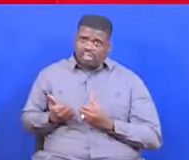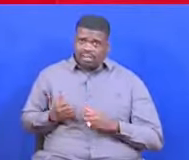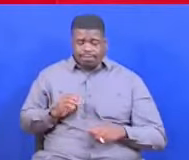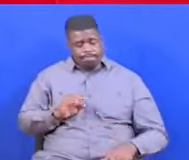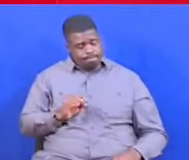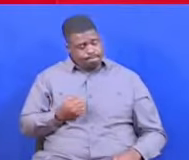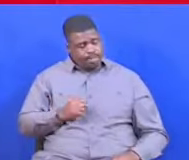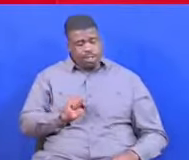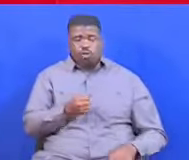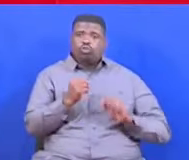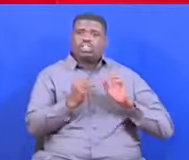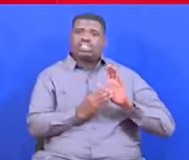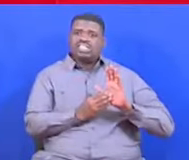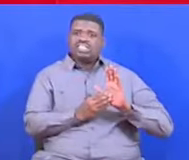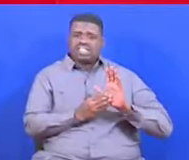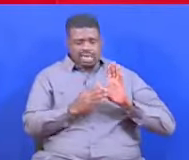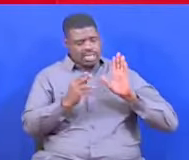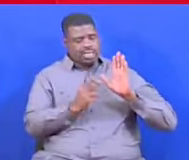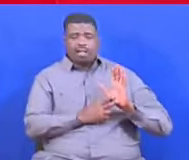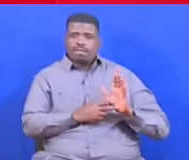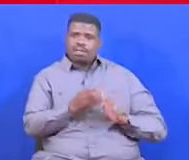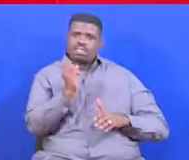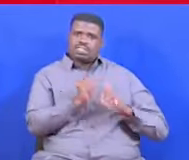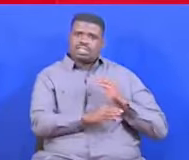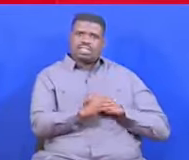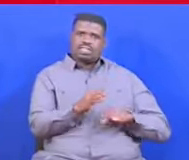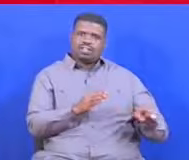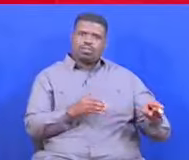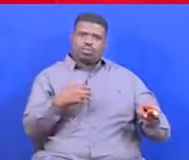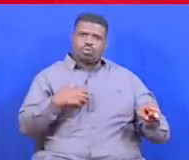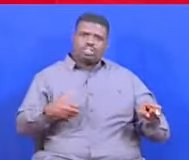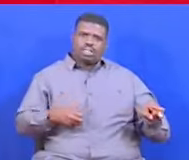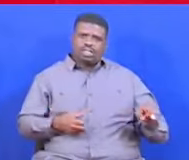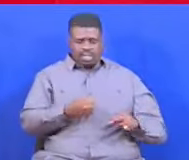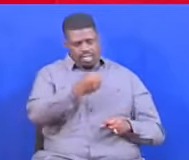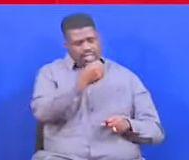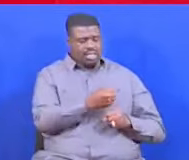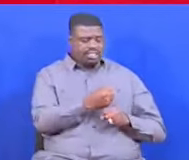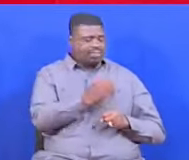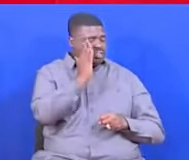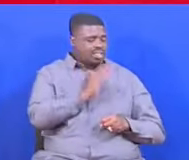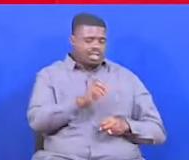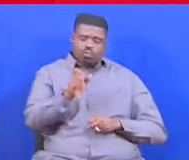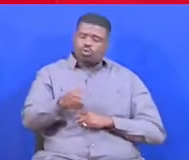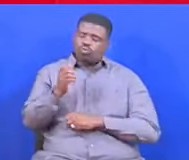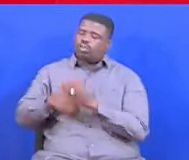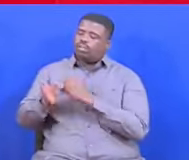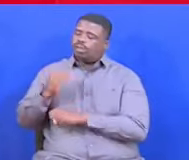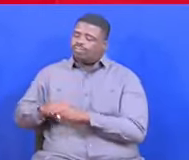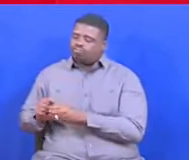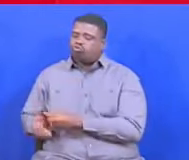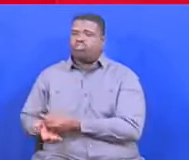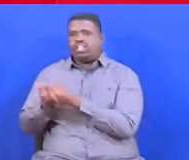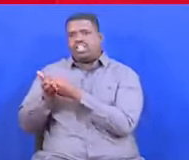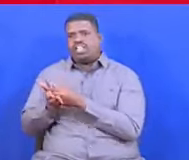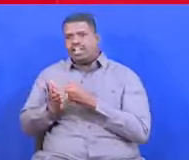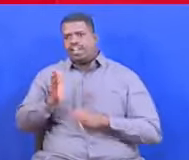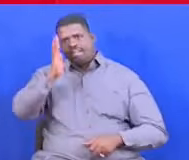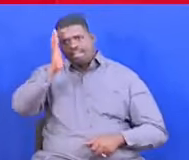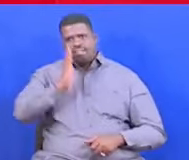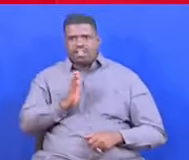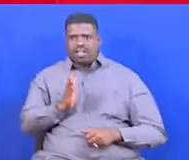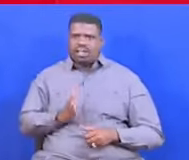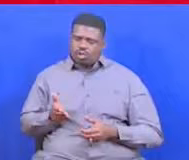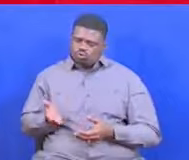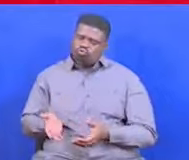bilioni 97 zitakwenda wizara ya kazi, ajira na watu wenye ulemavu ili kusaidia vijana